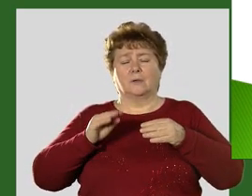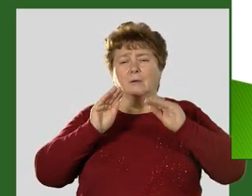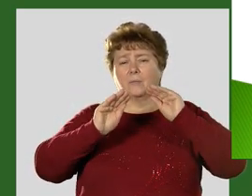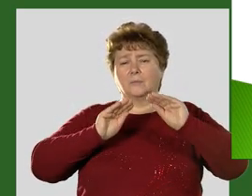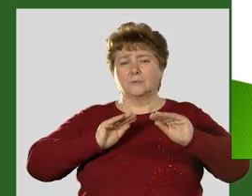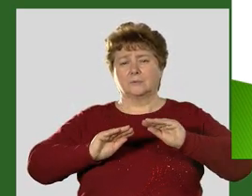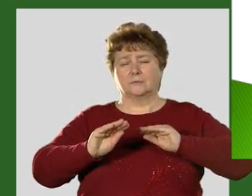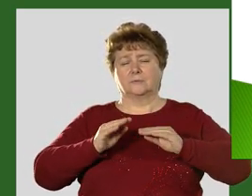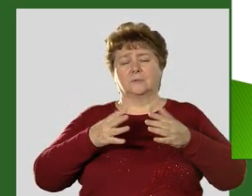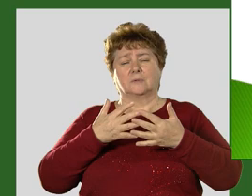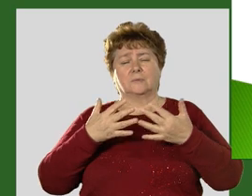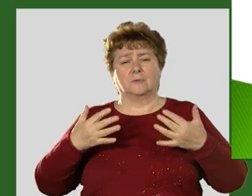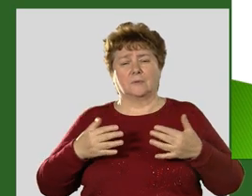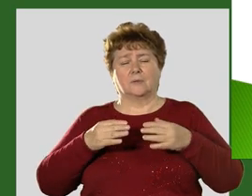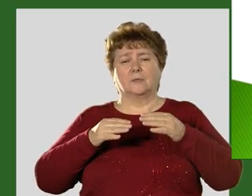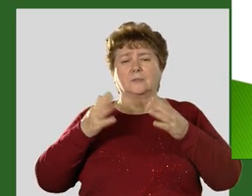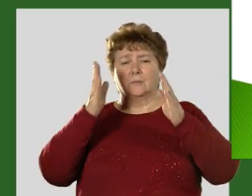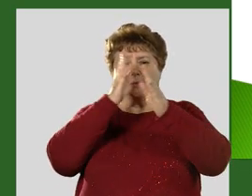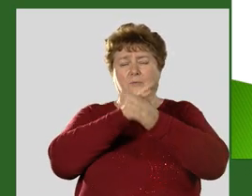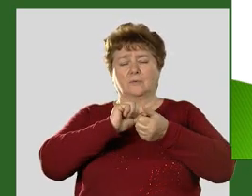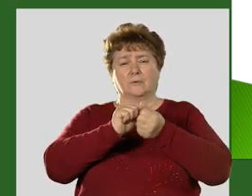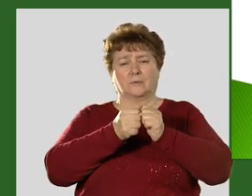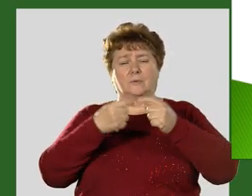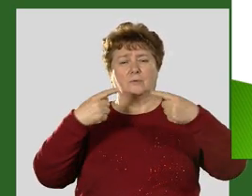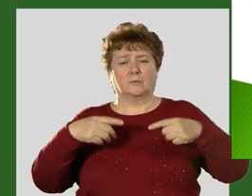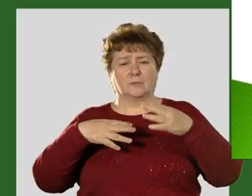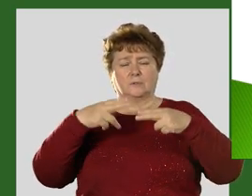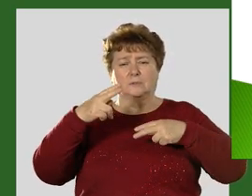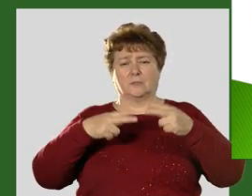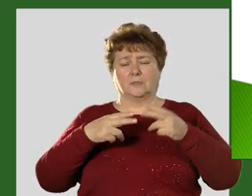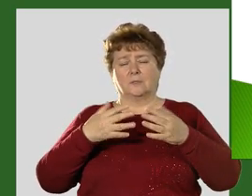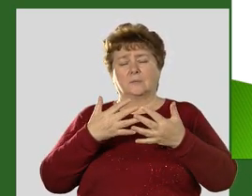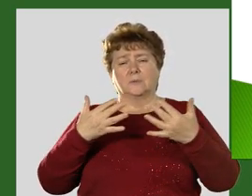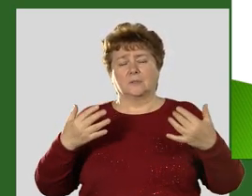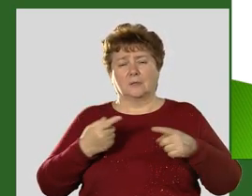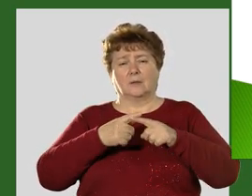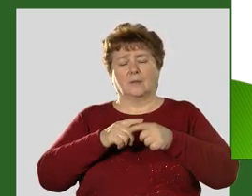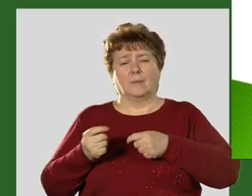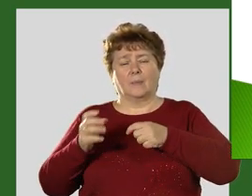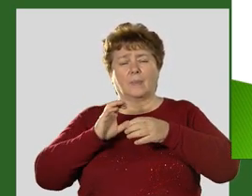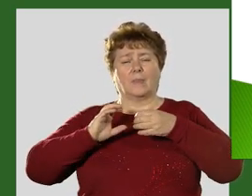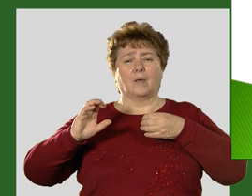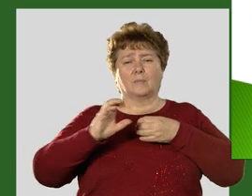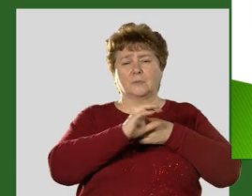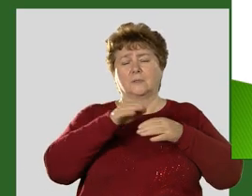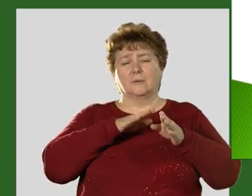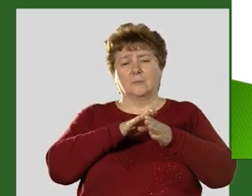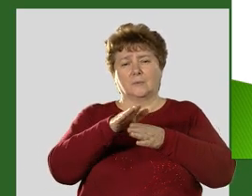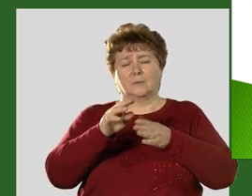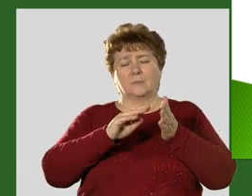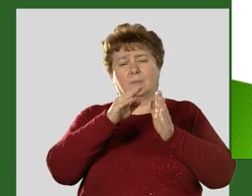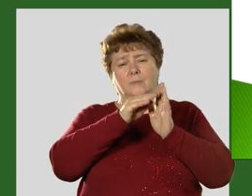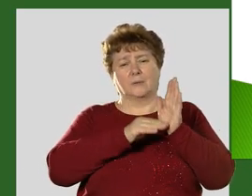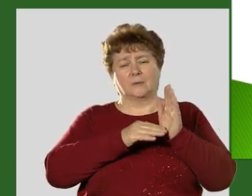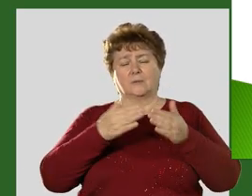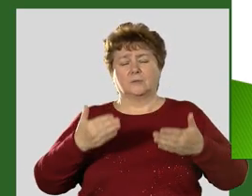материалов, изделий из природного камня и других строительных материалов. Это обеспечит реализацию национальной